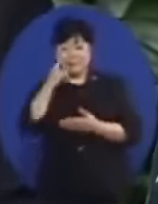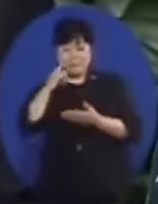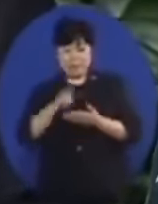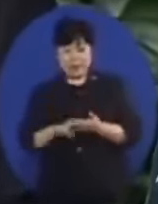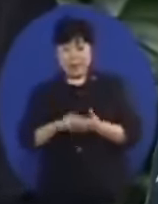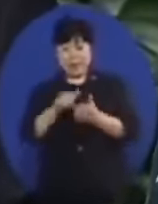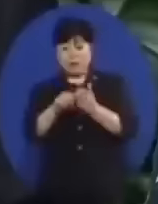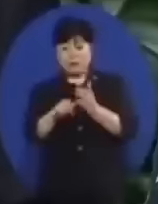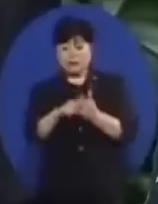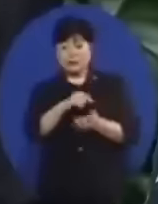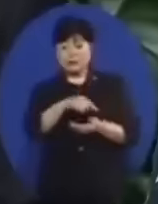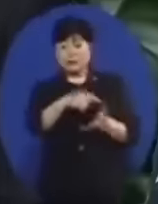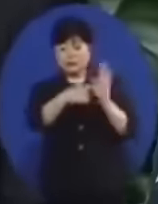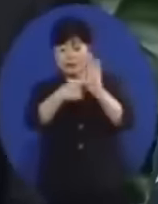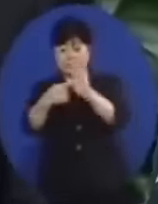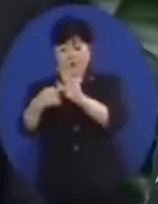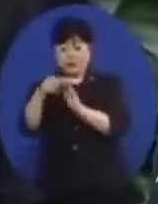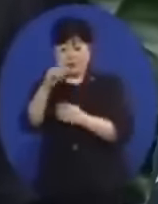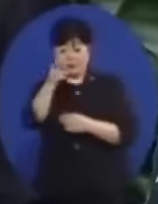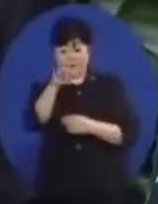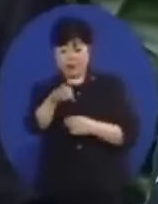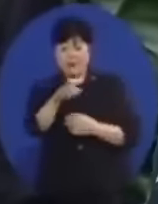발명품 전시회,